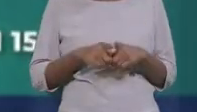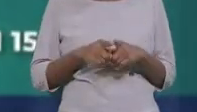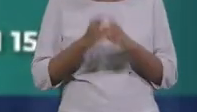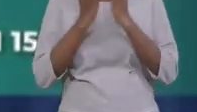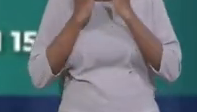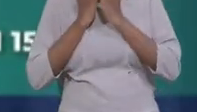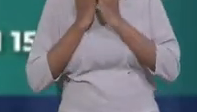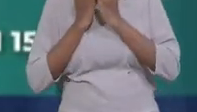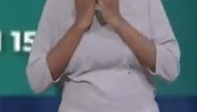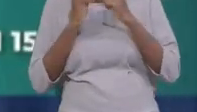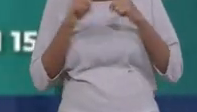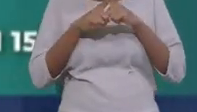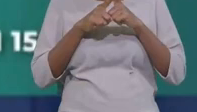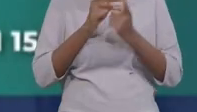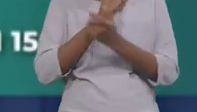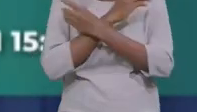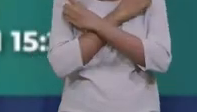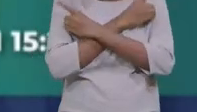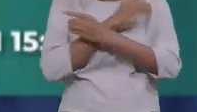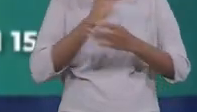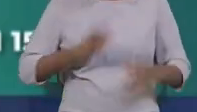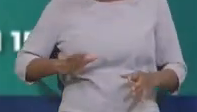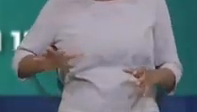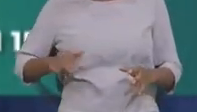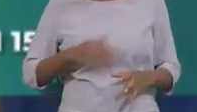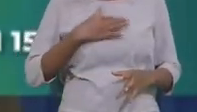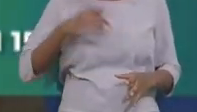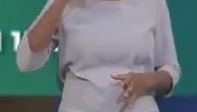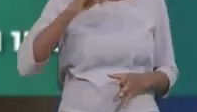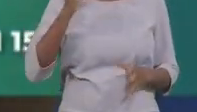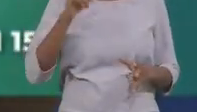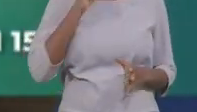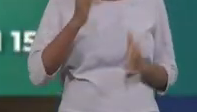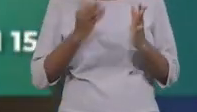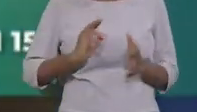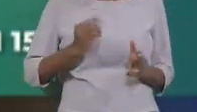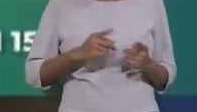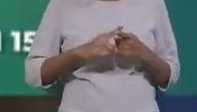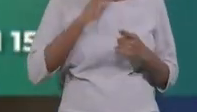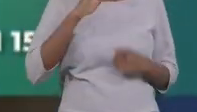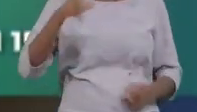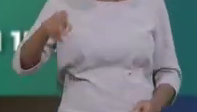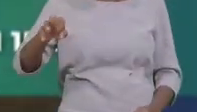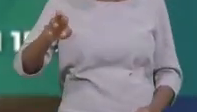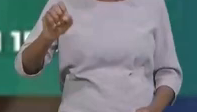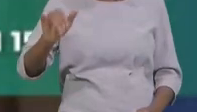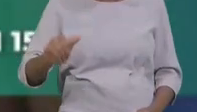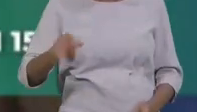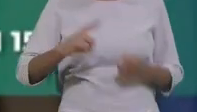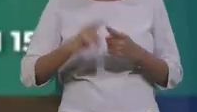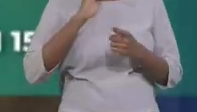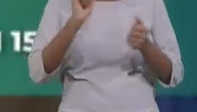nous considère comme précieux, chers enfants de Dieu pour lui. Et ne veut pas que nous soyons des